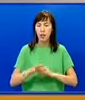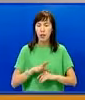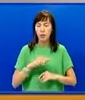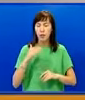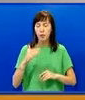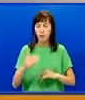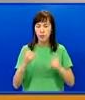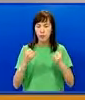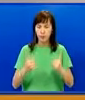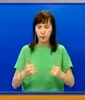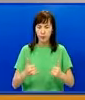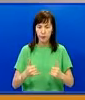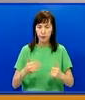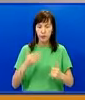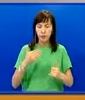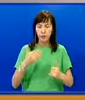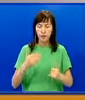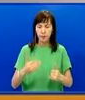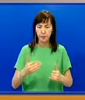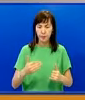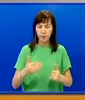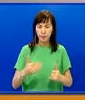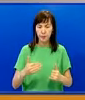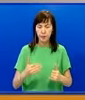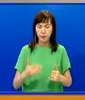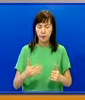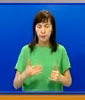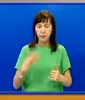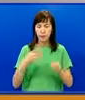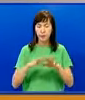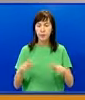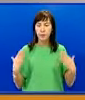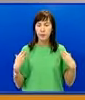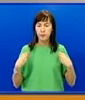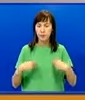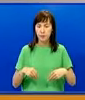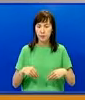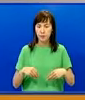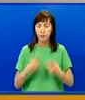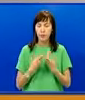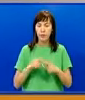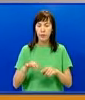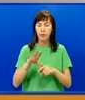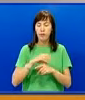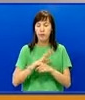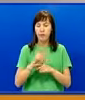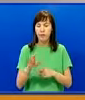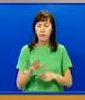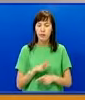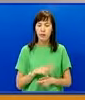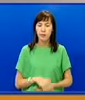бүгінгі қазір өздеріңіз себептер болысты. 40 оқушыны киім кешекпен, құрал жабдықтармен толық қамтамасыз ететін